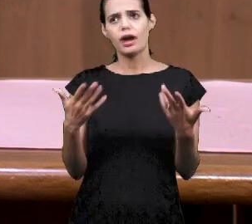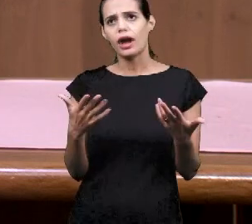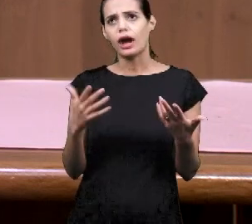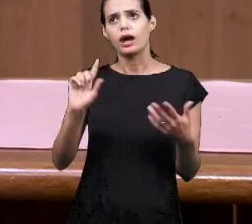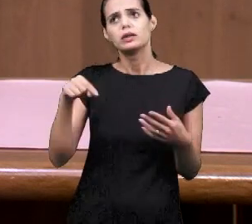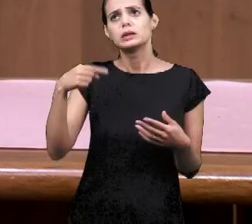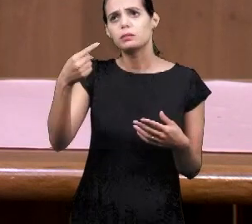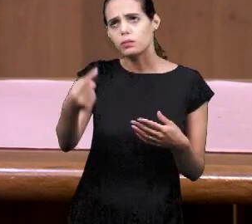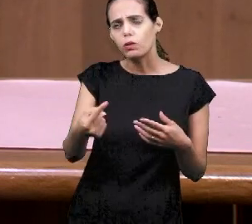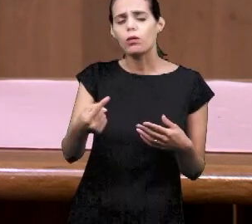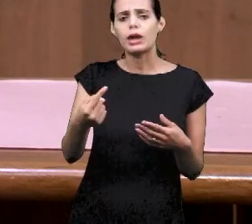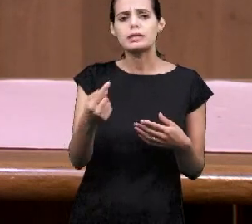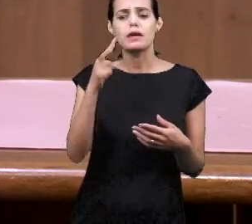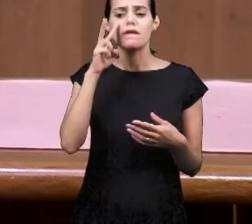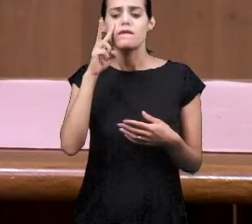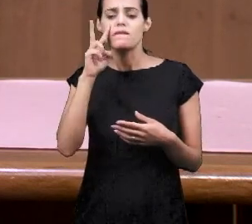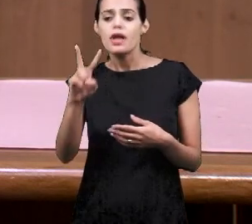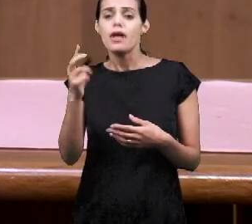YouTube.